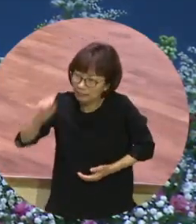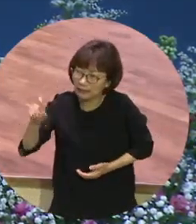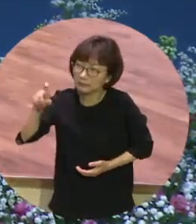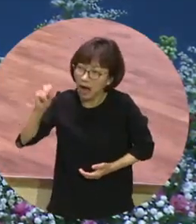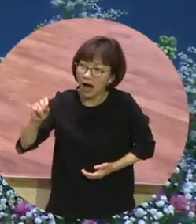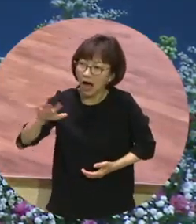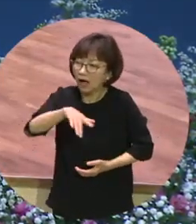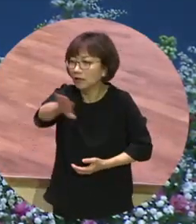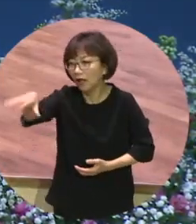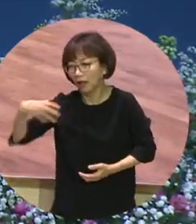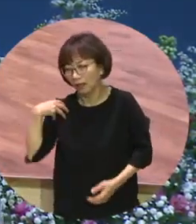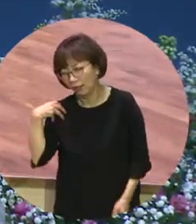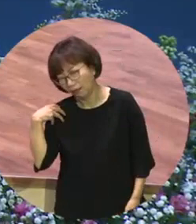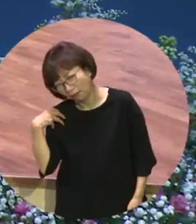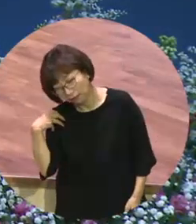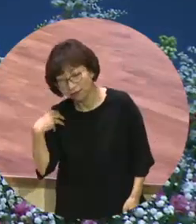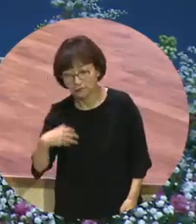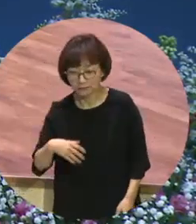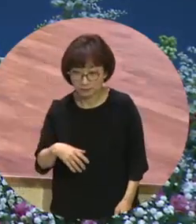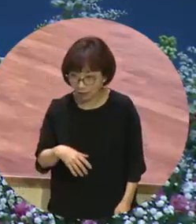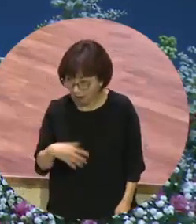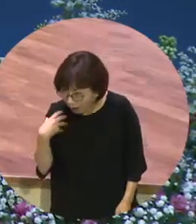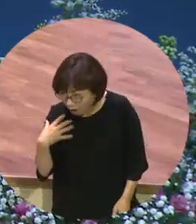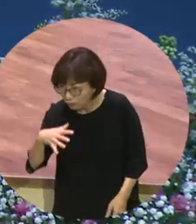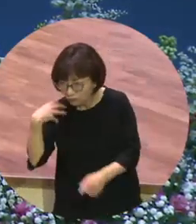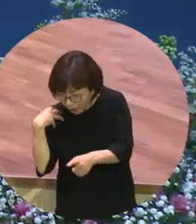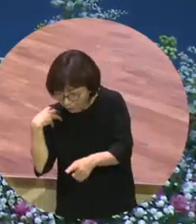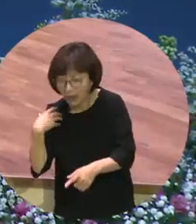좋다. 10만 빼자. 10만 빼고